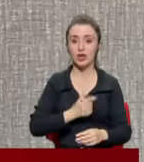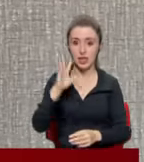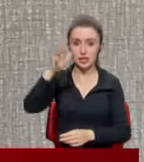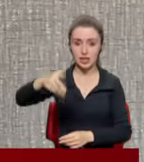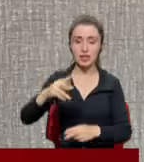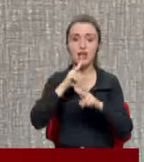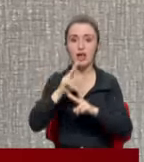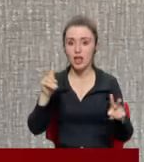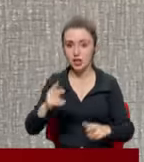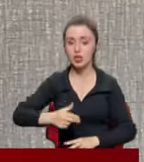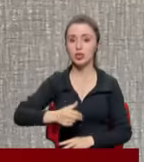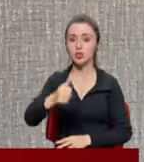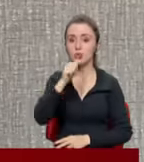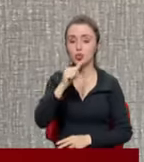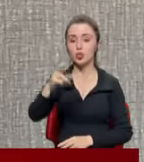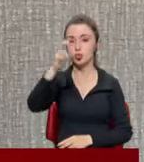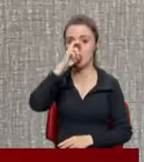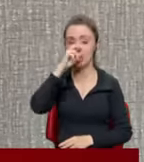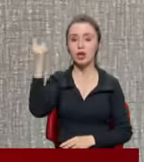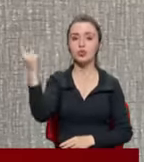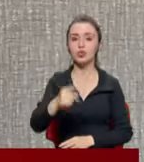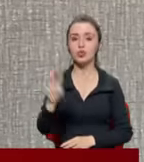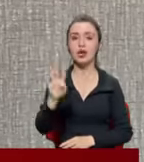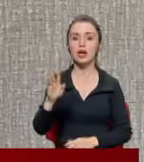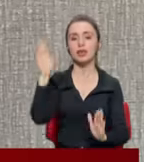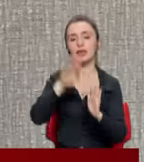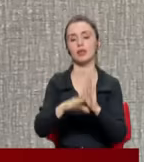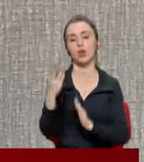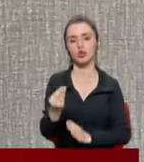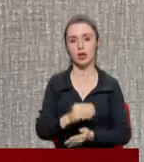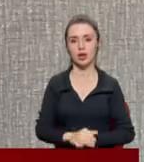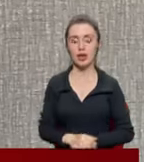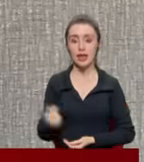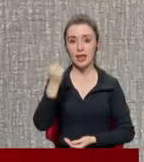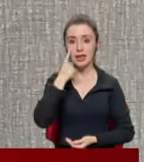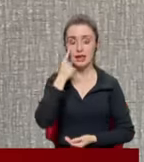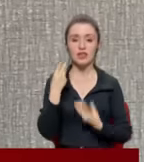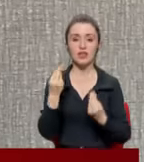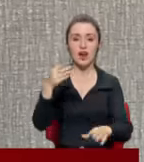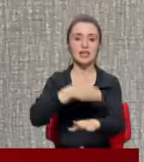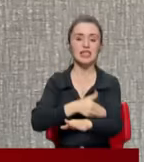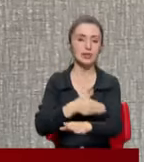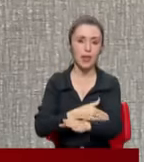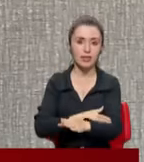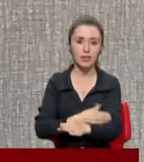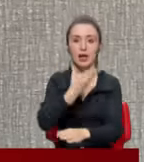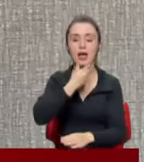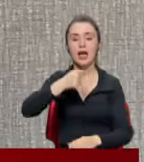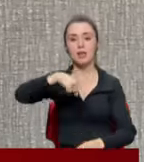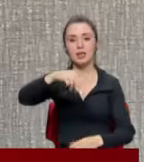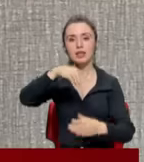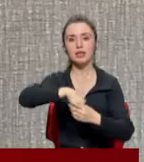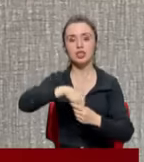elektrik su ve doğalgaz % 40 indirimli olacak devletin verdiği hizmetler emeklilerimiz